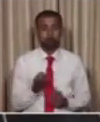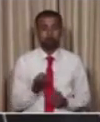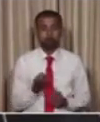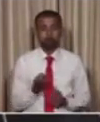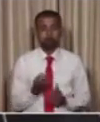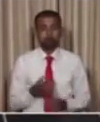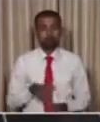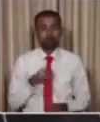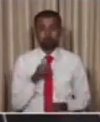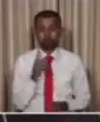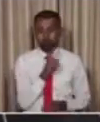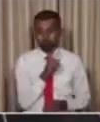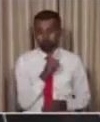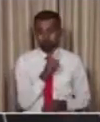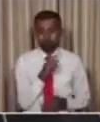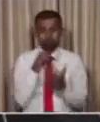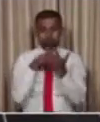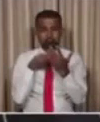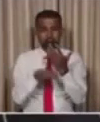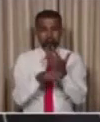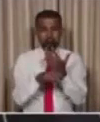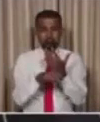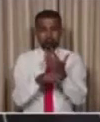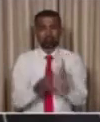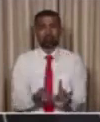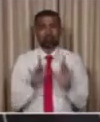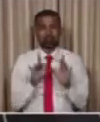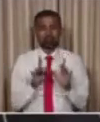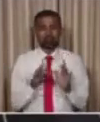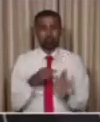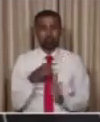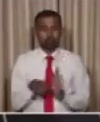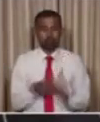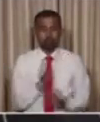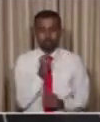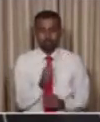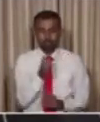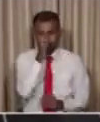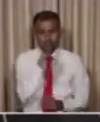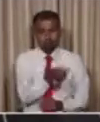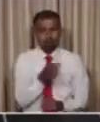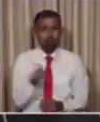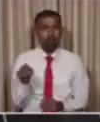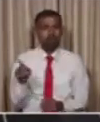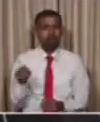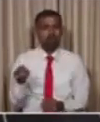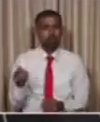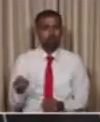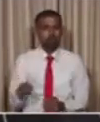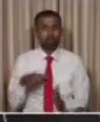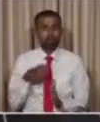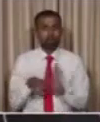ප්‍රධානම කාරණේ තමයි විනිවිද පේන සුළු ස්වභාවය. රට ඇත්තටම කොල්ල කෑවේ කවුද කියන එක පිළිබඳව